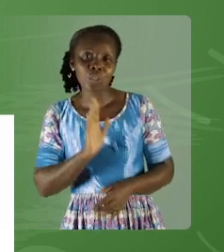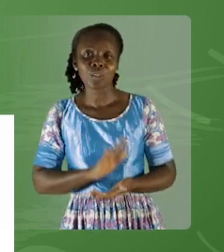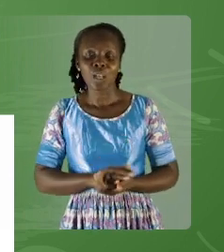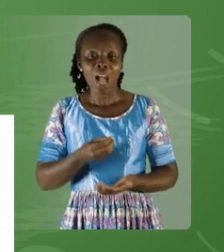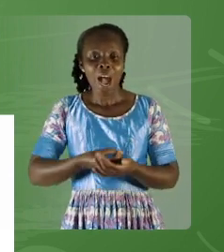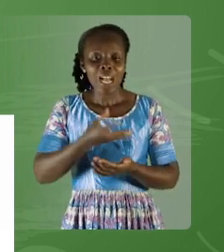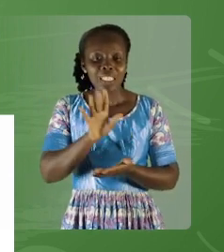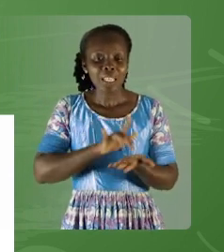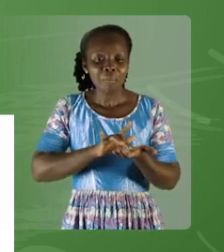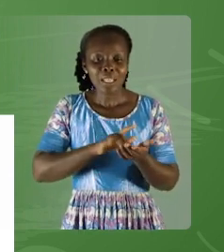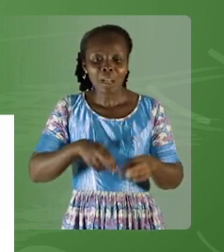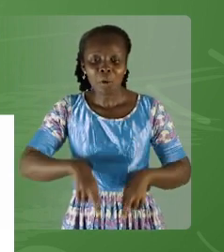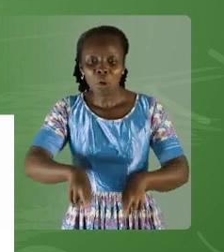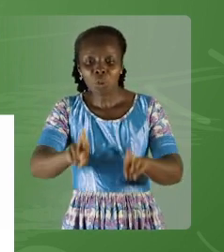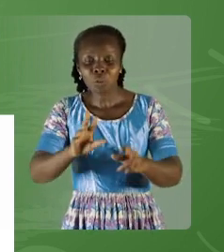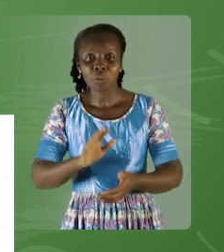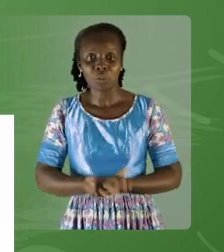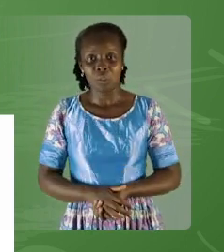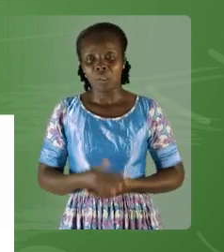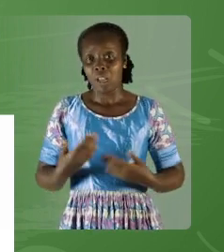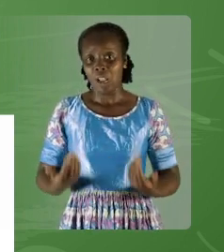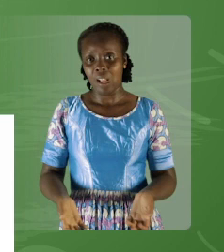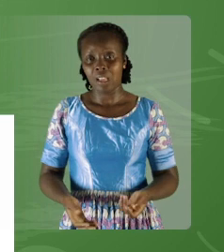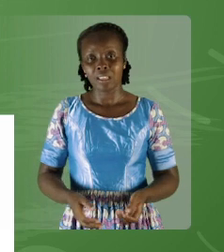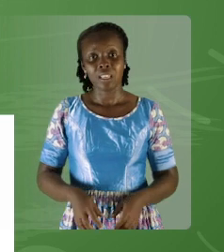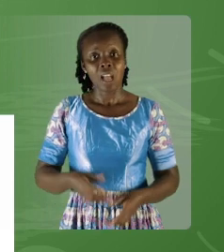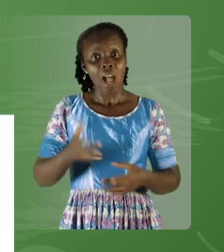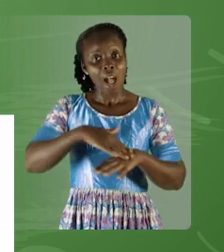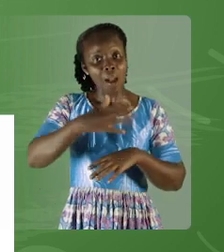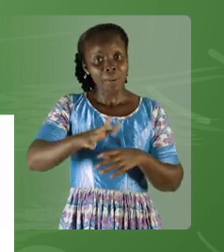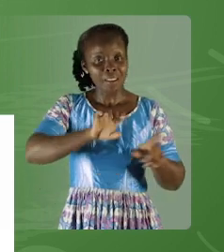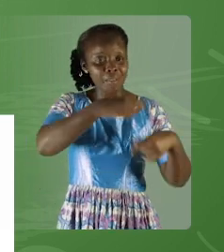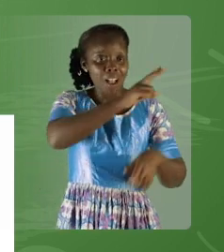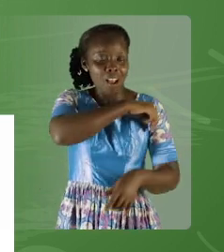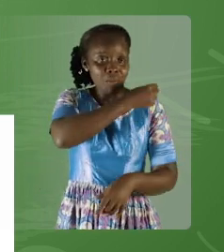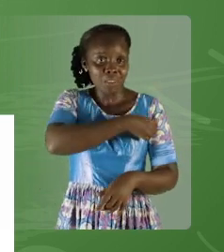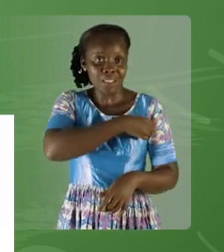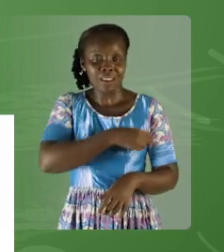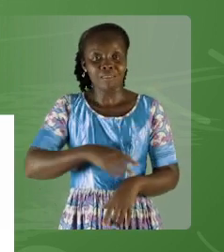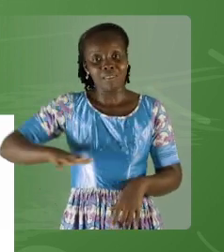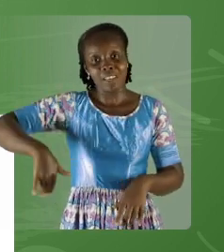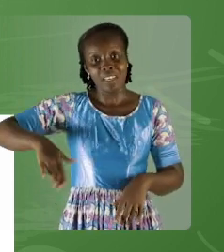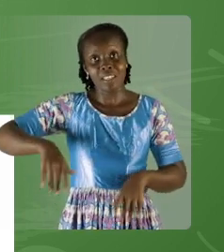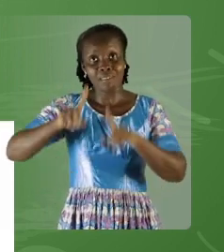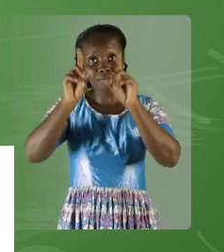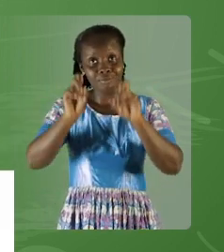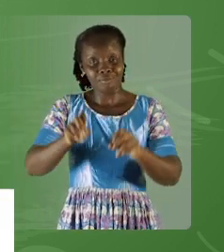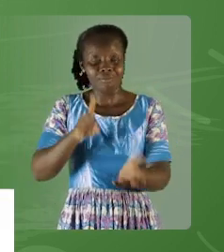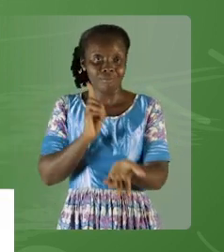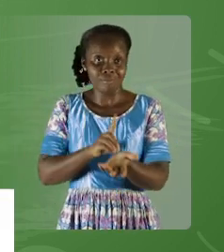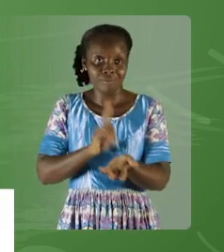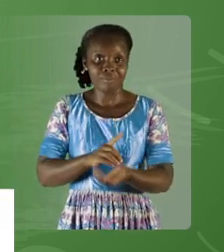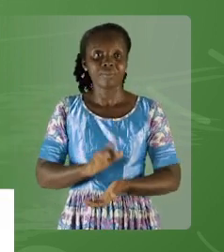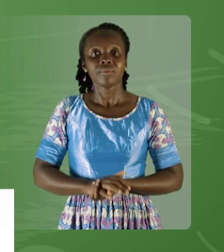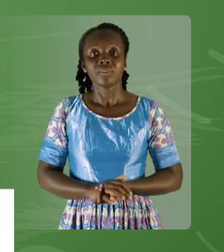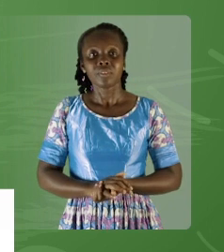maison, de s'acheter des médicaments dans la rue, retarde le diagnostic du médecin. Nous